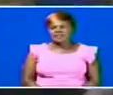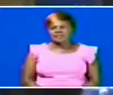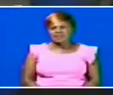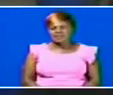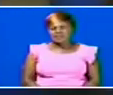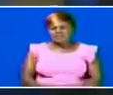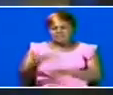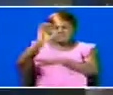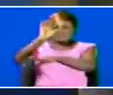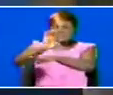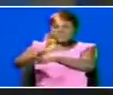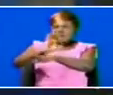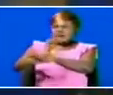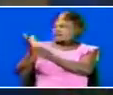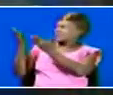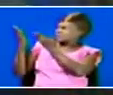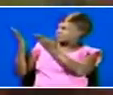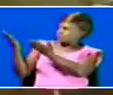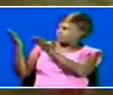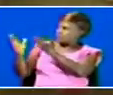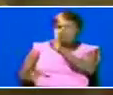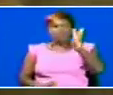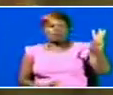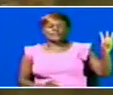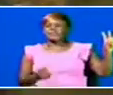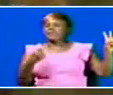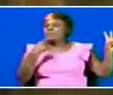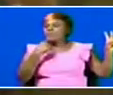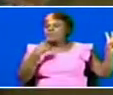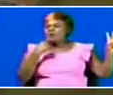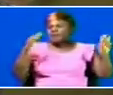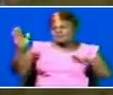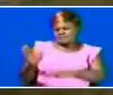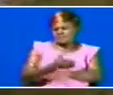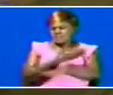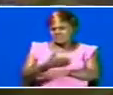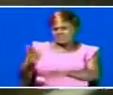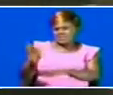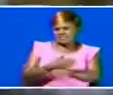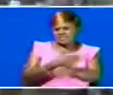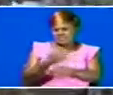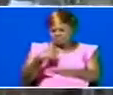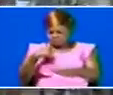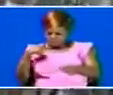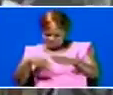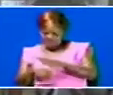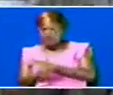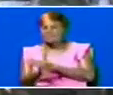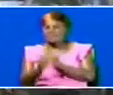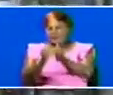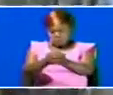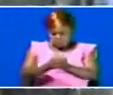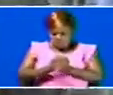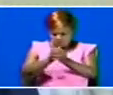St. Barnabas eneo la Kapenguri account ya West Pokot. Nyimbo zinazoinikiza zinatuvutia ndani. Ni ibada nyingine